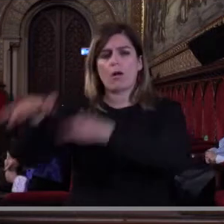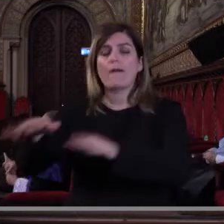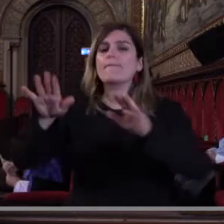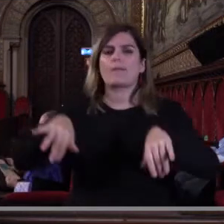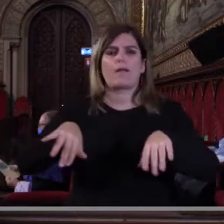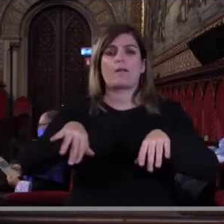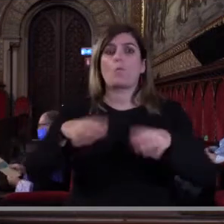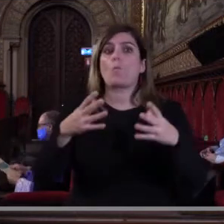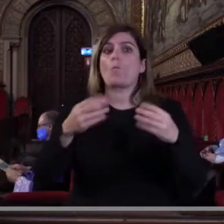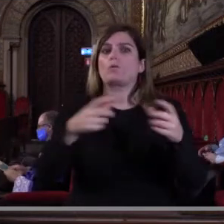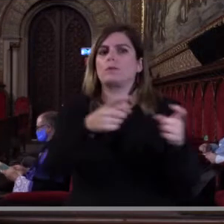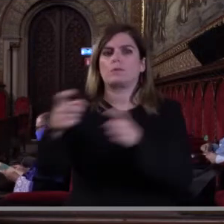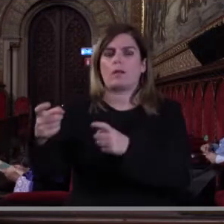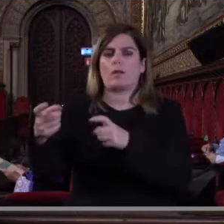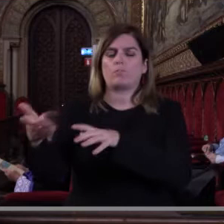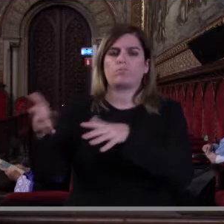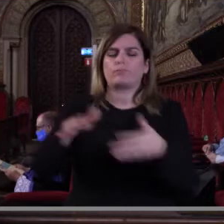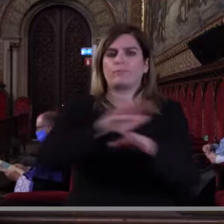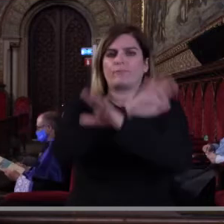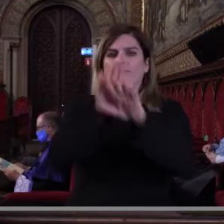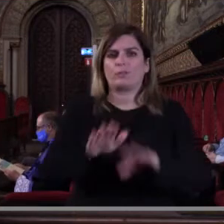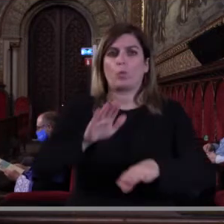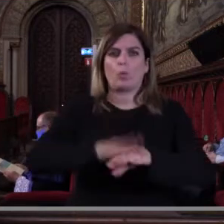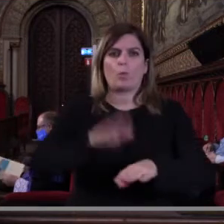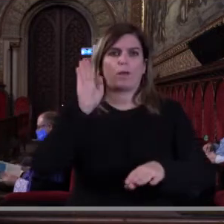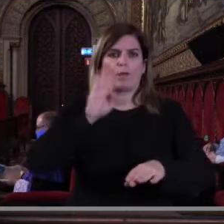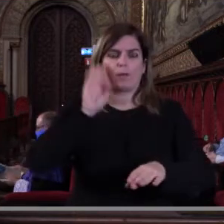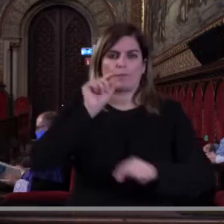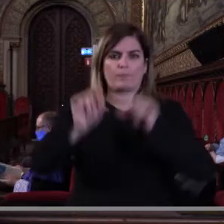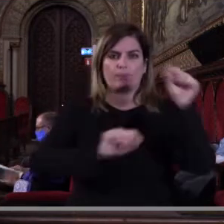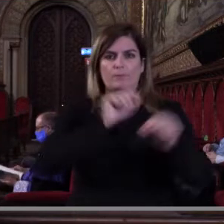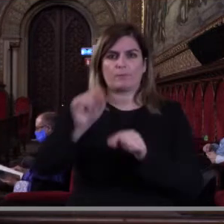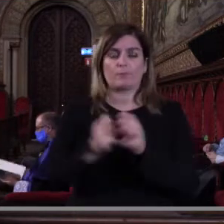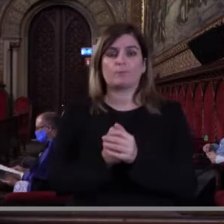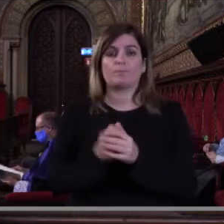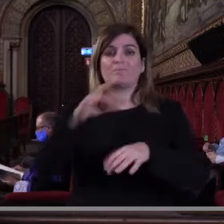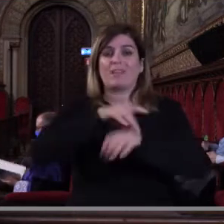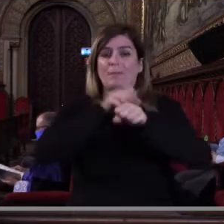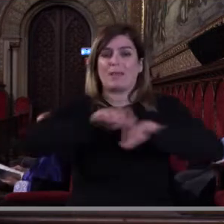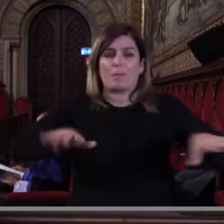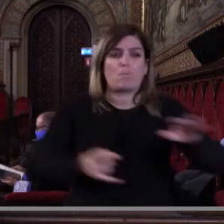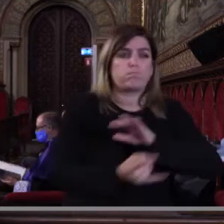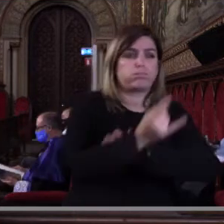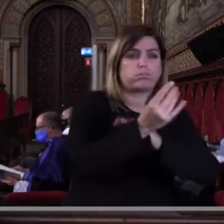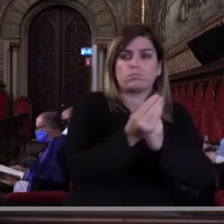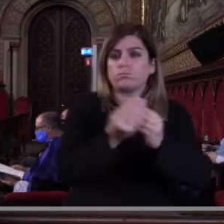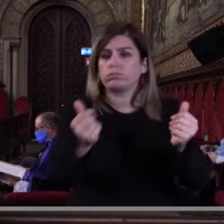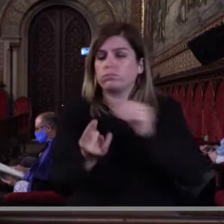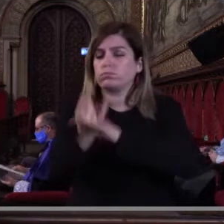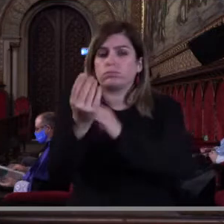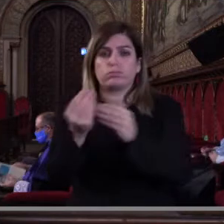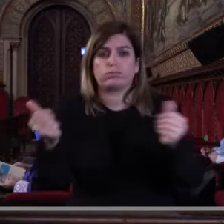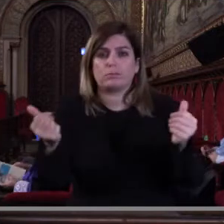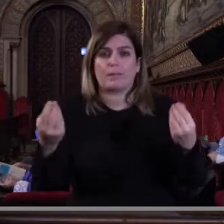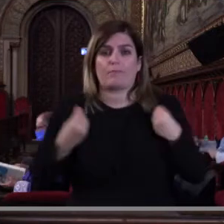resultat final de moltes guerres. Les epidèmies apareixen i desapareixen periòdicament i formen part de la nostra vida